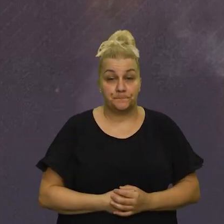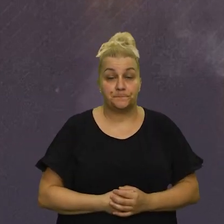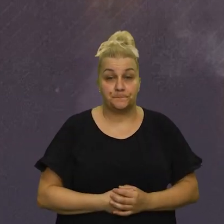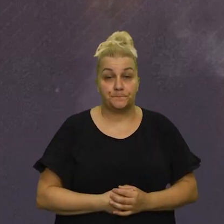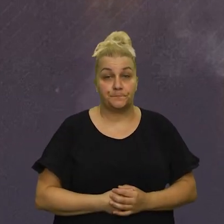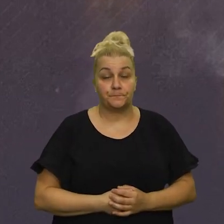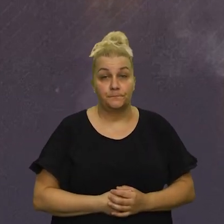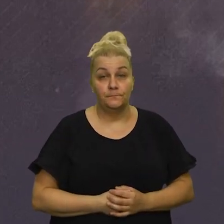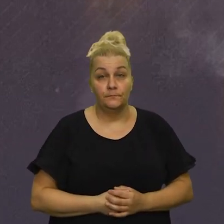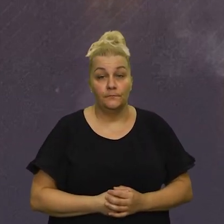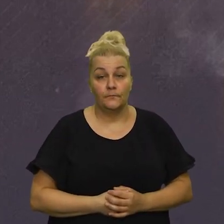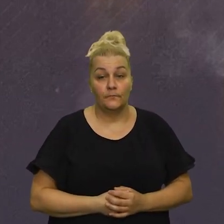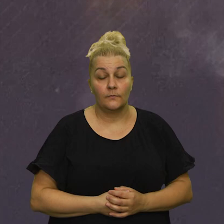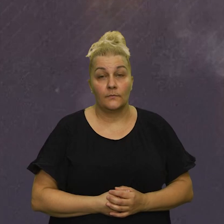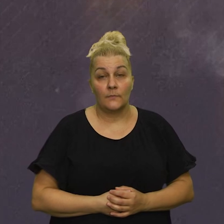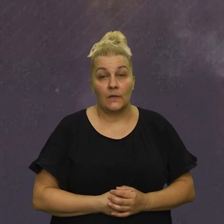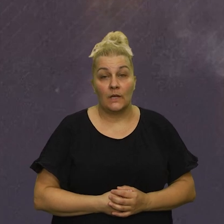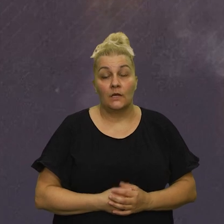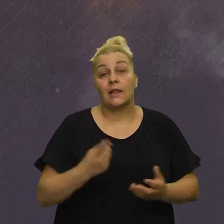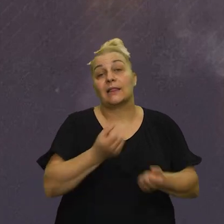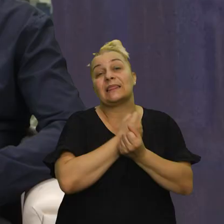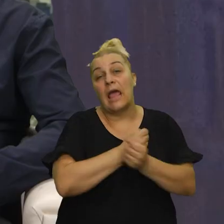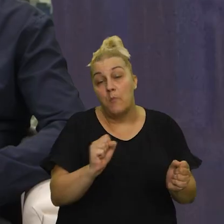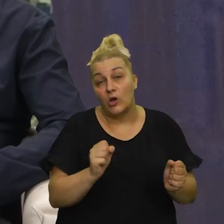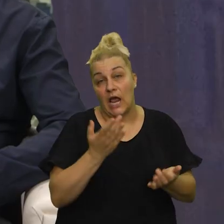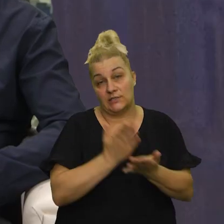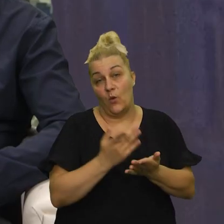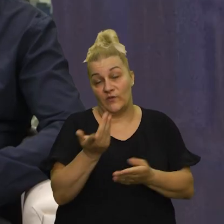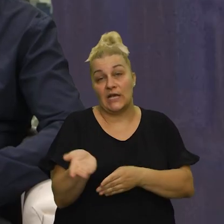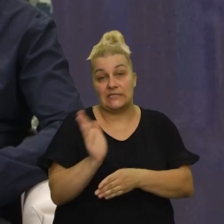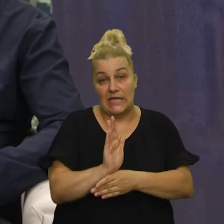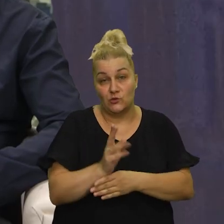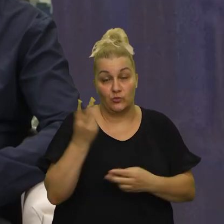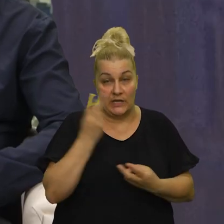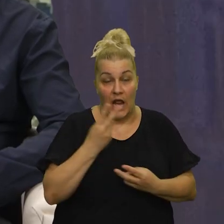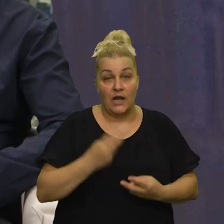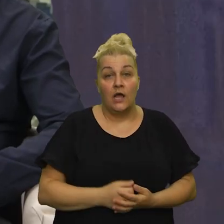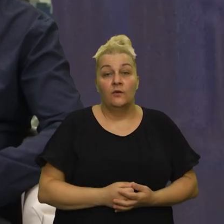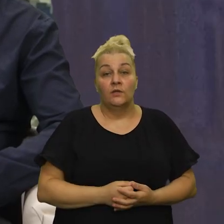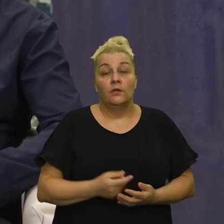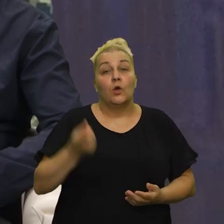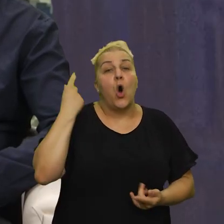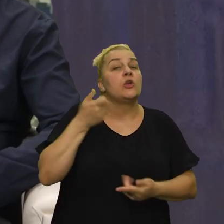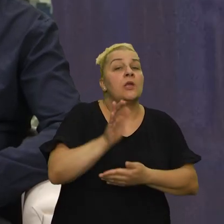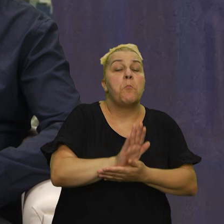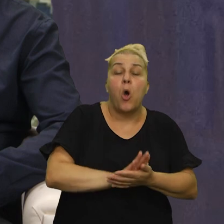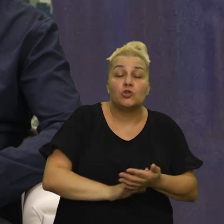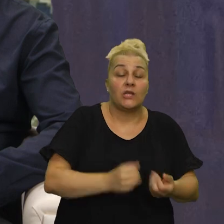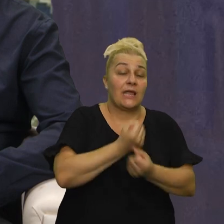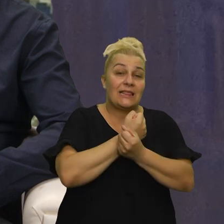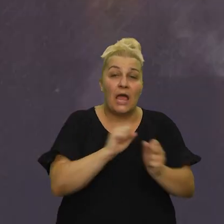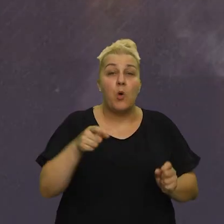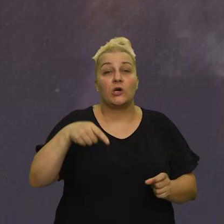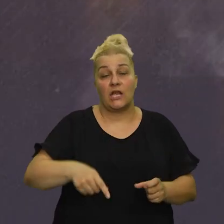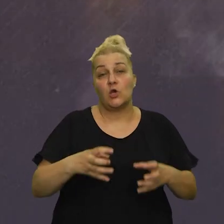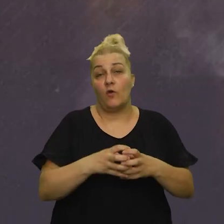Većina? Većina, da. Da. Demokracija je zastupljena u punom obimu u vašoj udruzi. Samo u početku je demokracija u